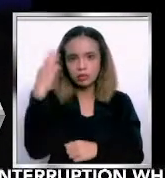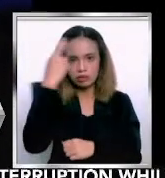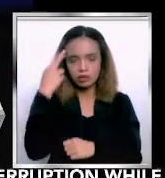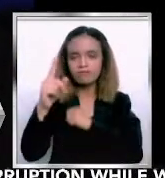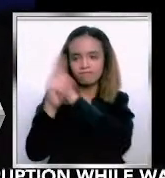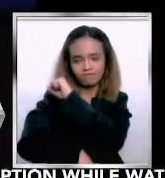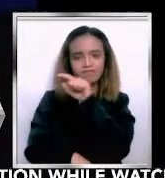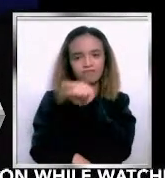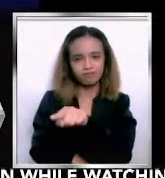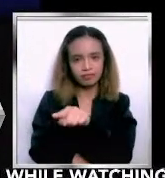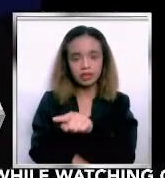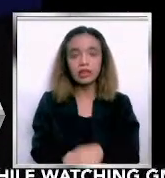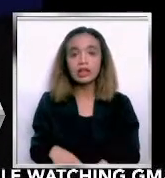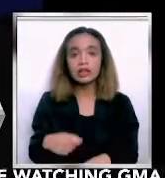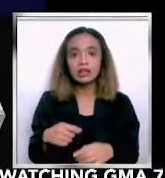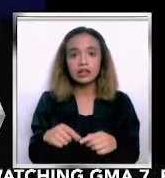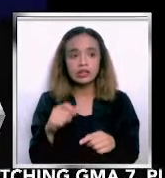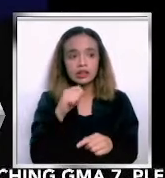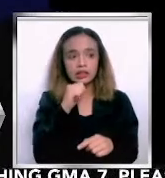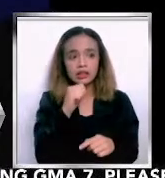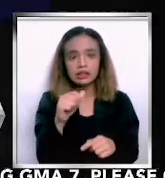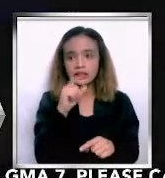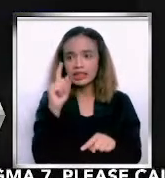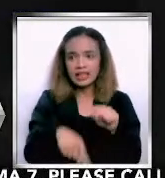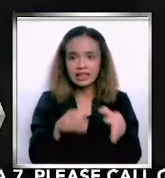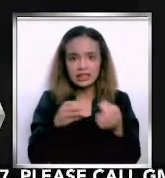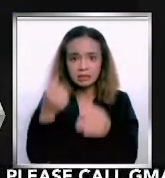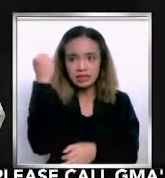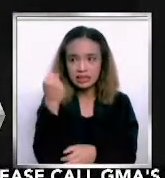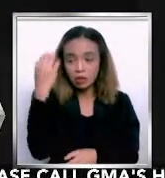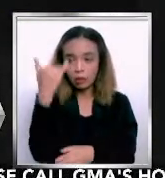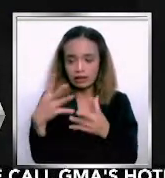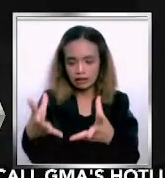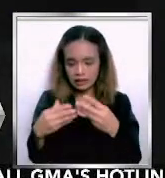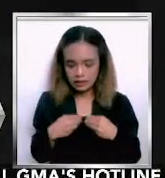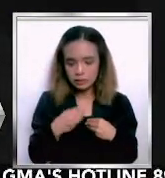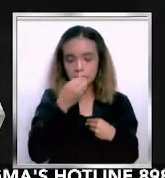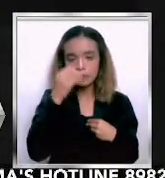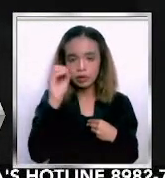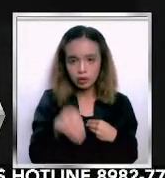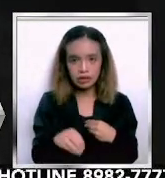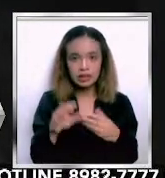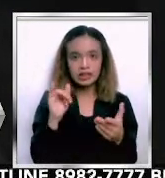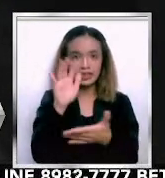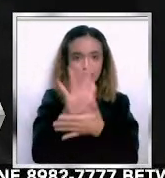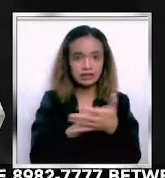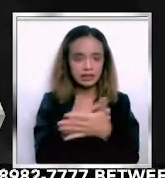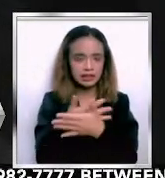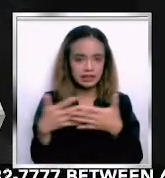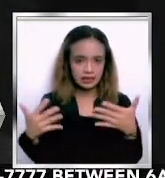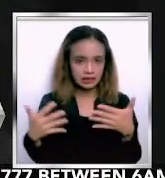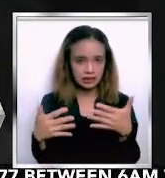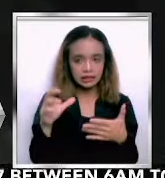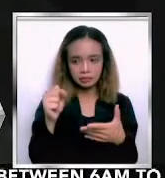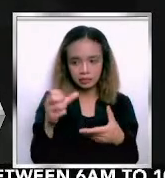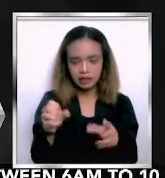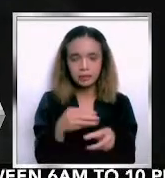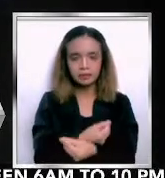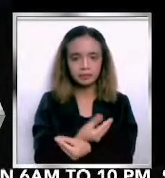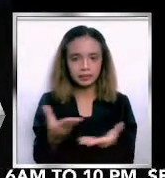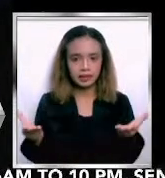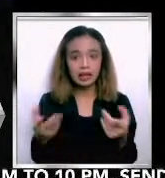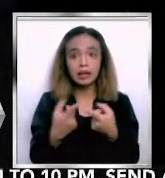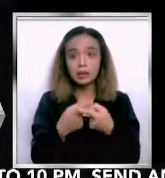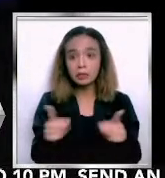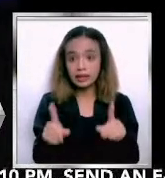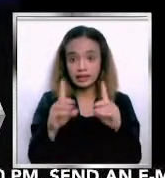ng supplier na minamadali sila dahil tinanggap nilang order batay sa nakaschedule na milk feeding. Pero paglilinaw ng